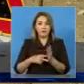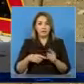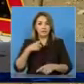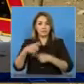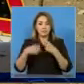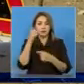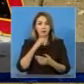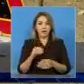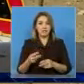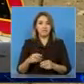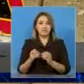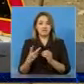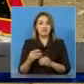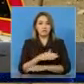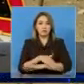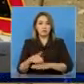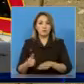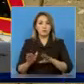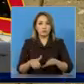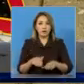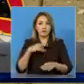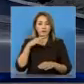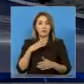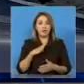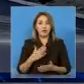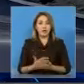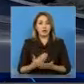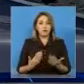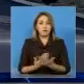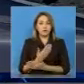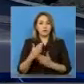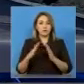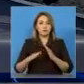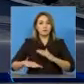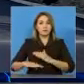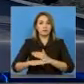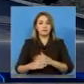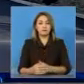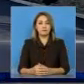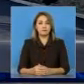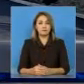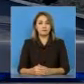год асфальтирование еще 12, после чего основное внимание будет уделено новым жилым массивам.